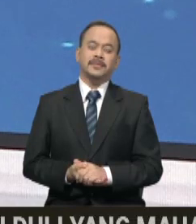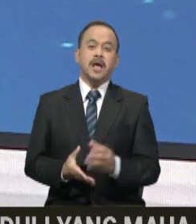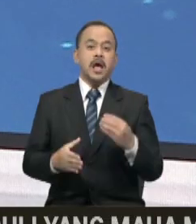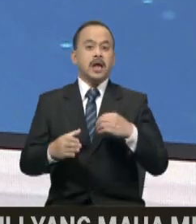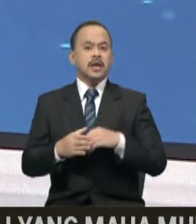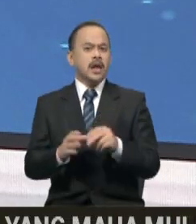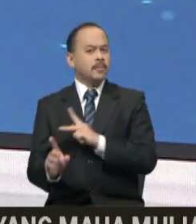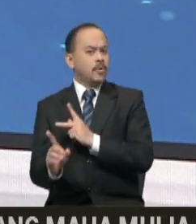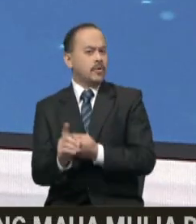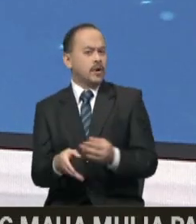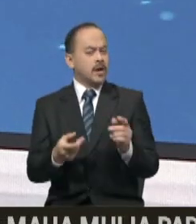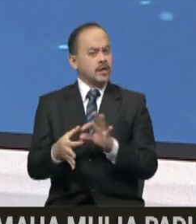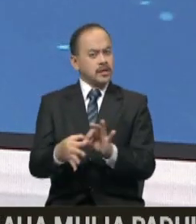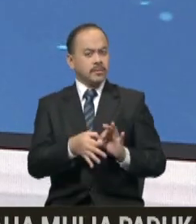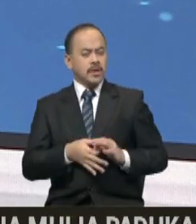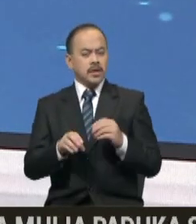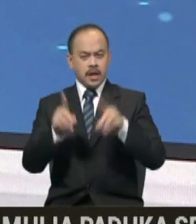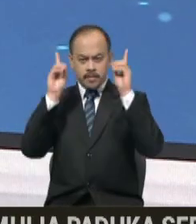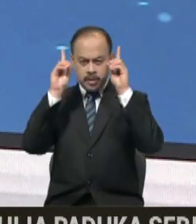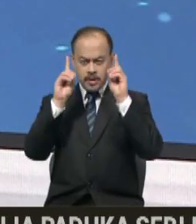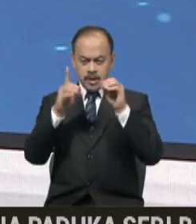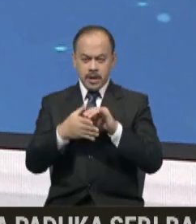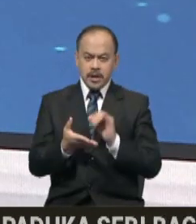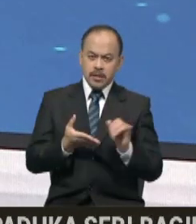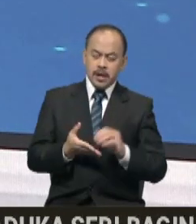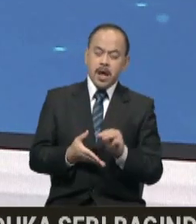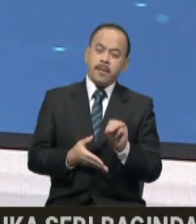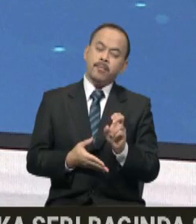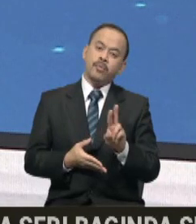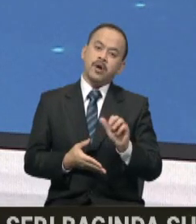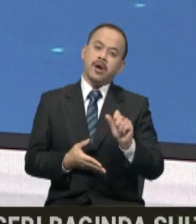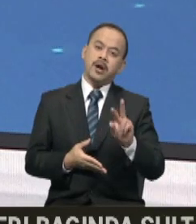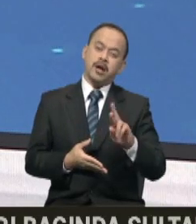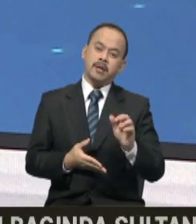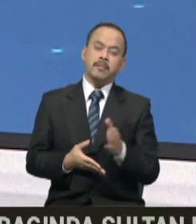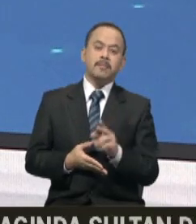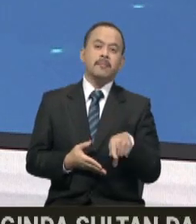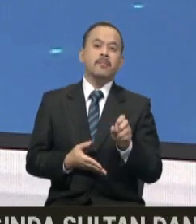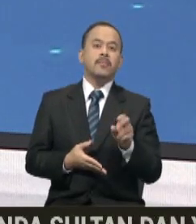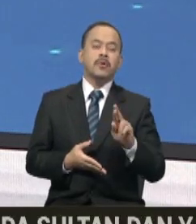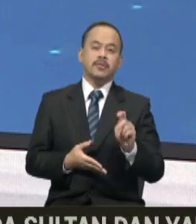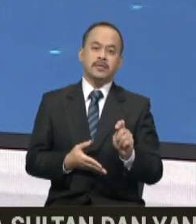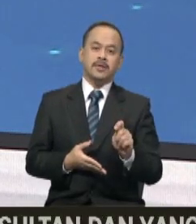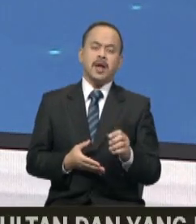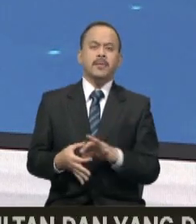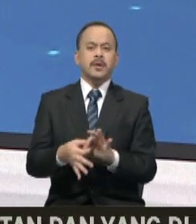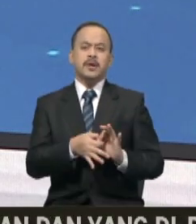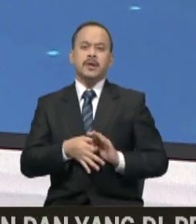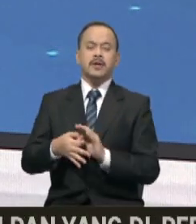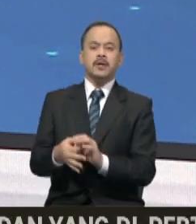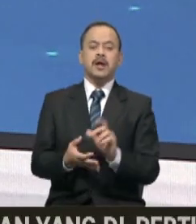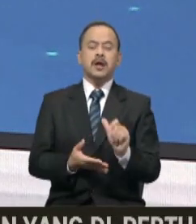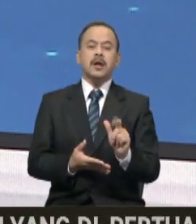Dalam mengukuhkan kerjasama dalam pendidikan dan industri, Muara Port Companies yang Berhad MPC bekerjasama dengan Sekolah